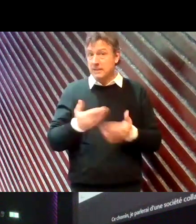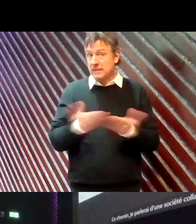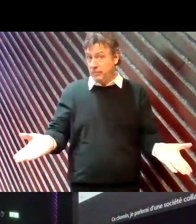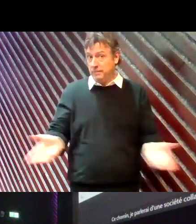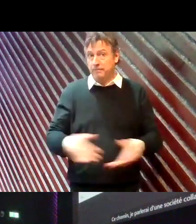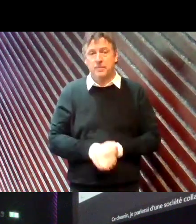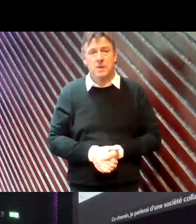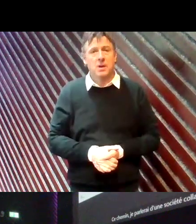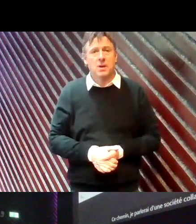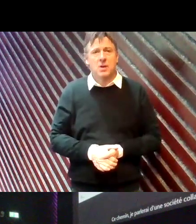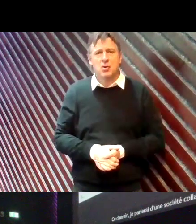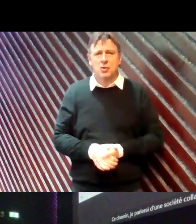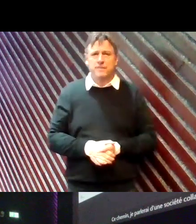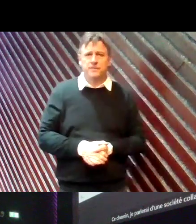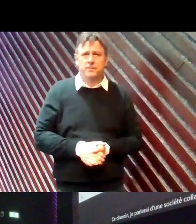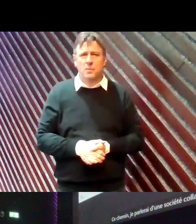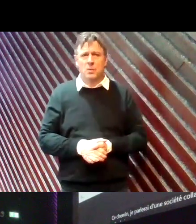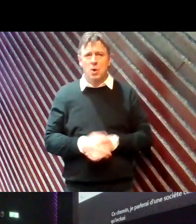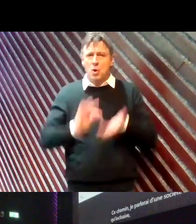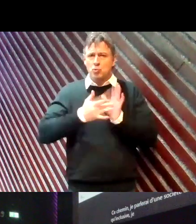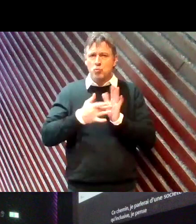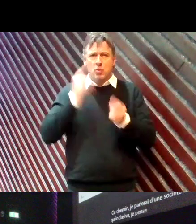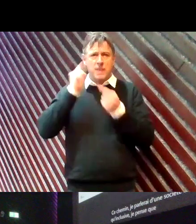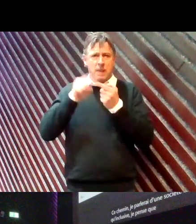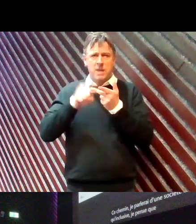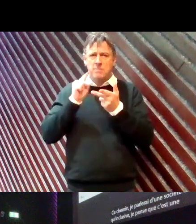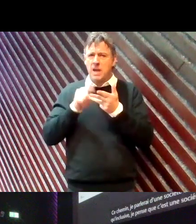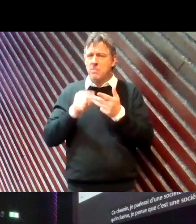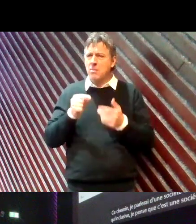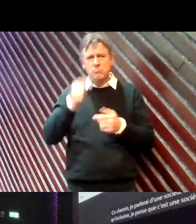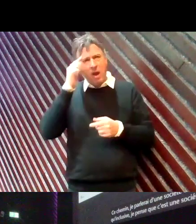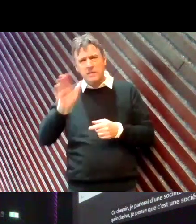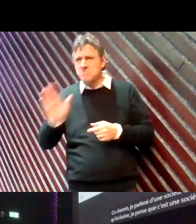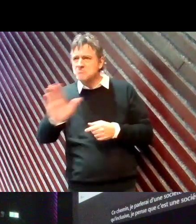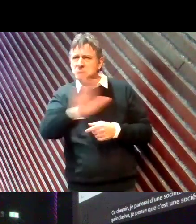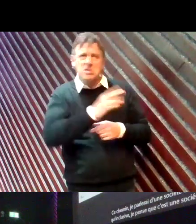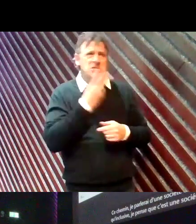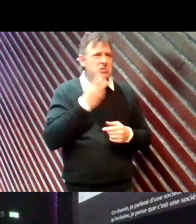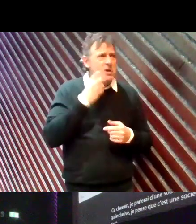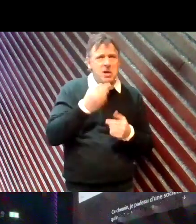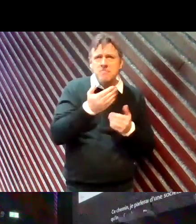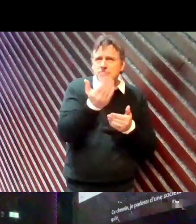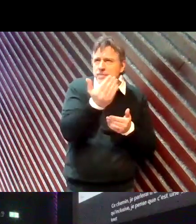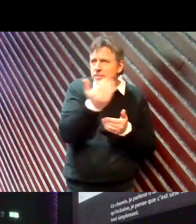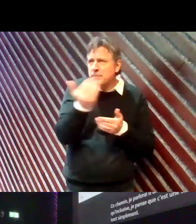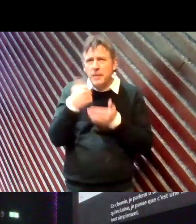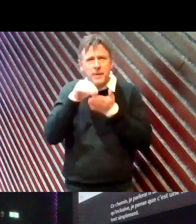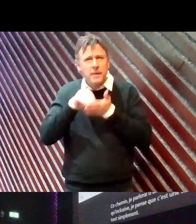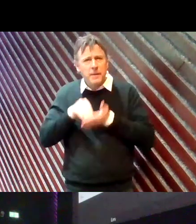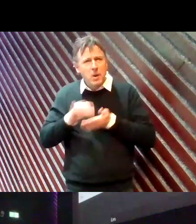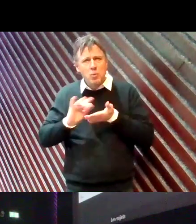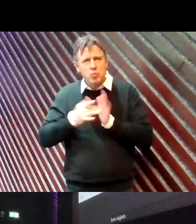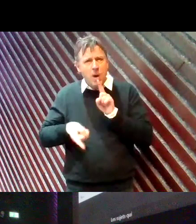Alors la grande cause, on a vu, tous les sujets que vous remontez sont importants, tous ceux qui sont abordés par les citoyens sont importants par principe. Certains